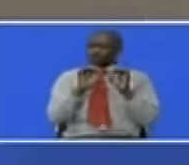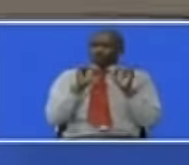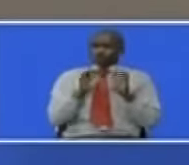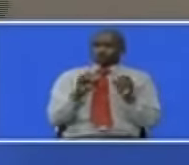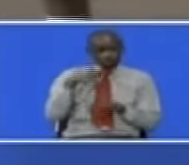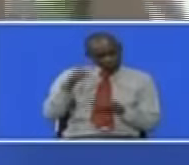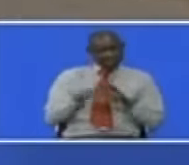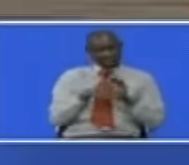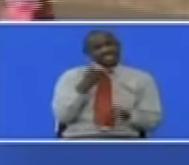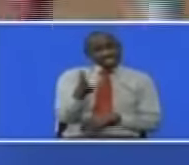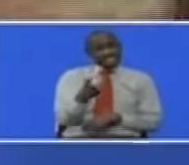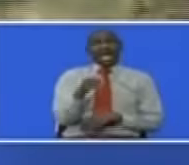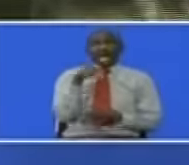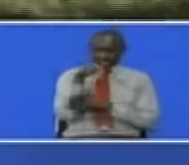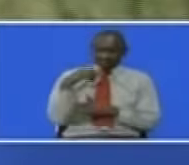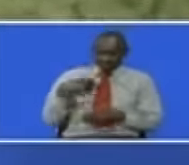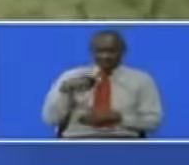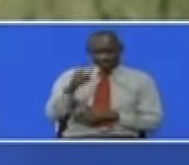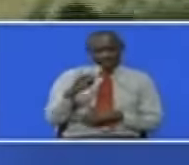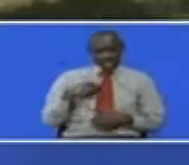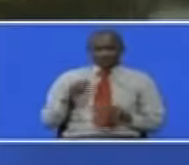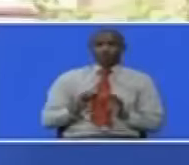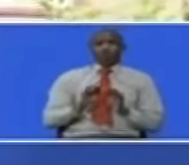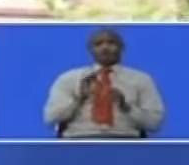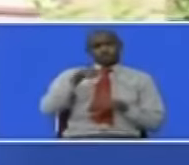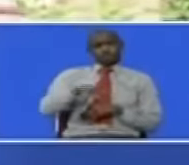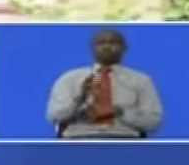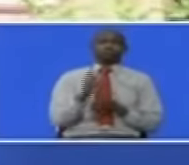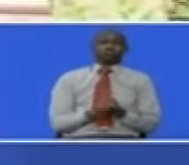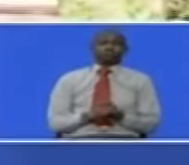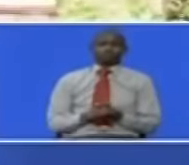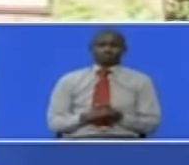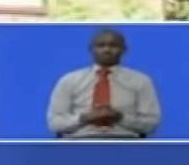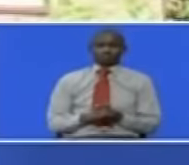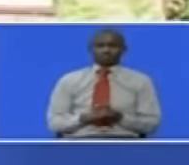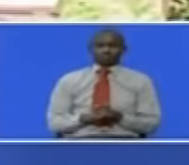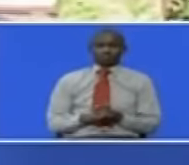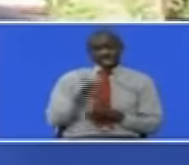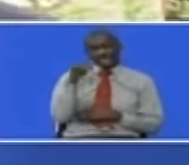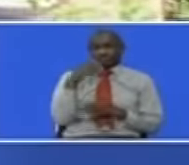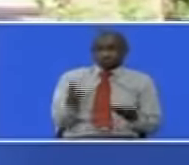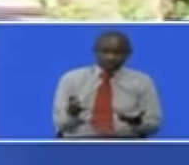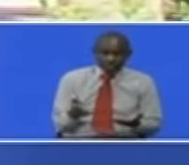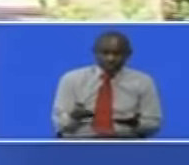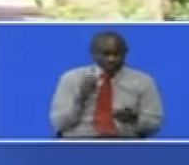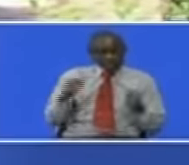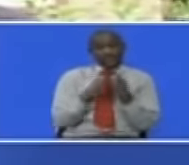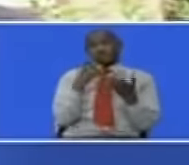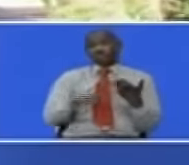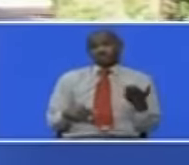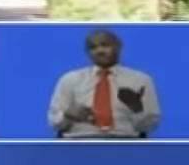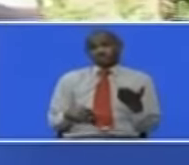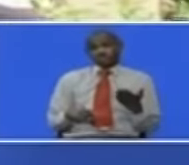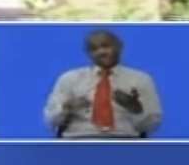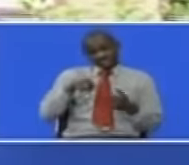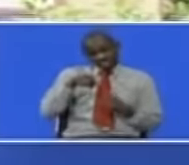ushiriki mbio hizo wanaomba baadhi ya vidhibiti mwendo kuondolewa njiani. Bends is not bad, but you know, what happens is that there